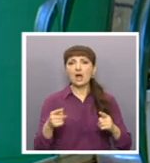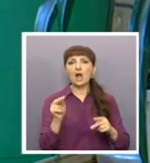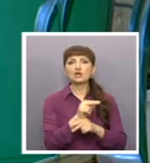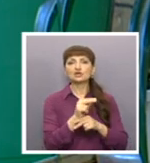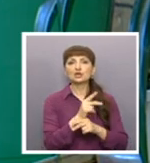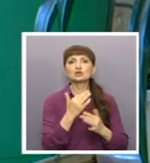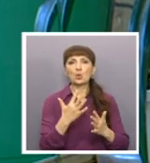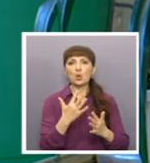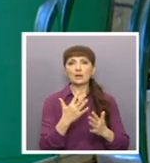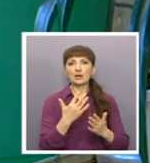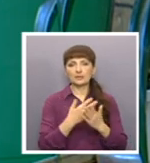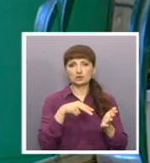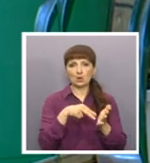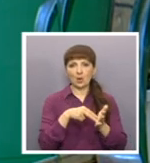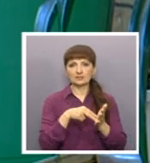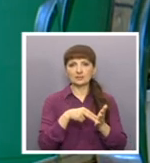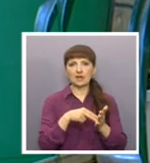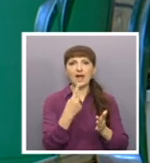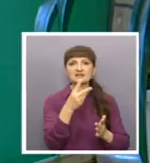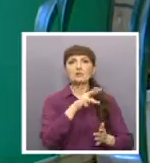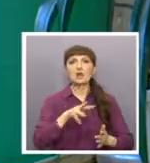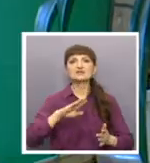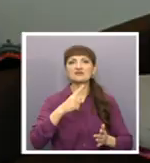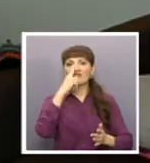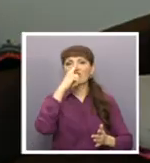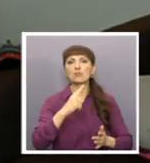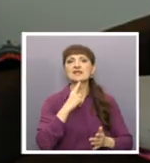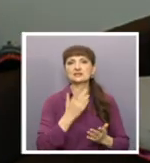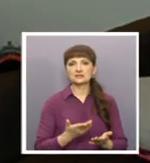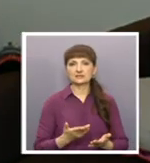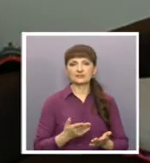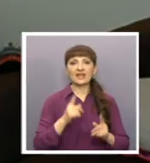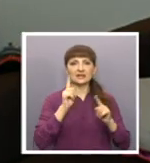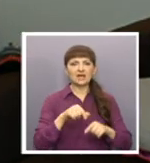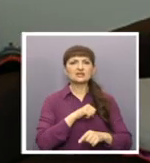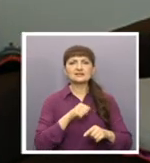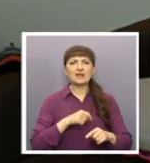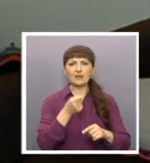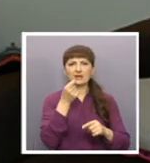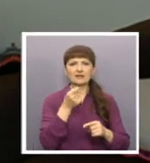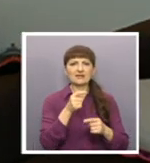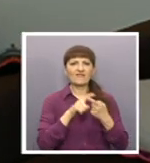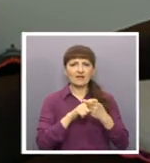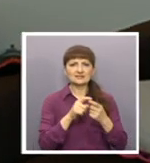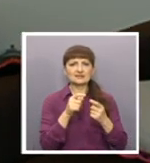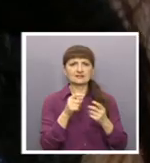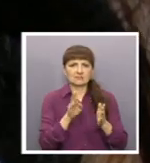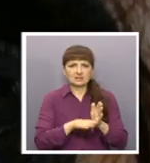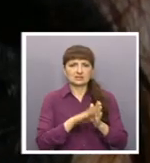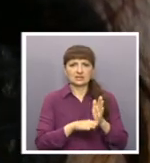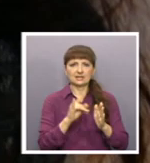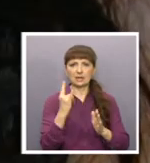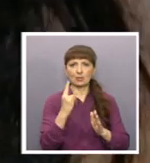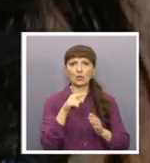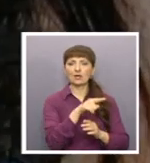ингаляционного антибиотика одного стоит 1 000 000 тенге в месяц. Даже самые безобидные инфекции для здорового человека для